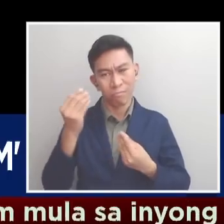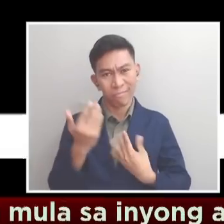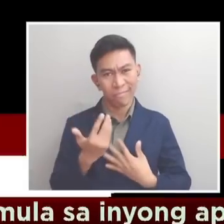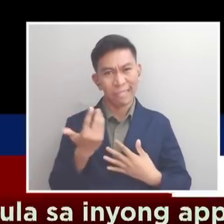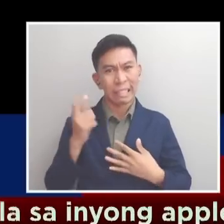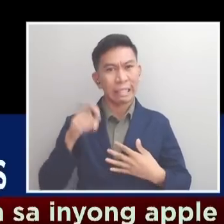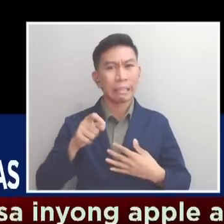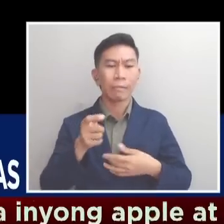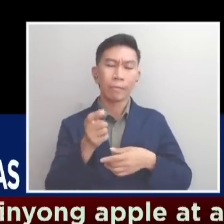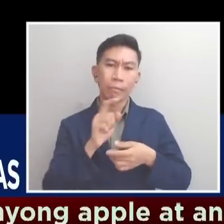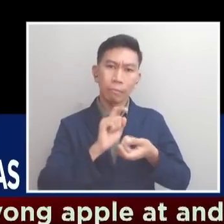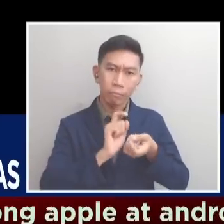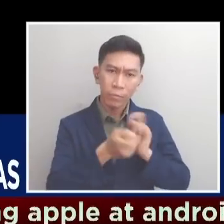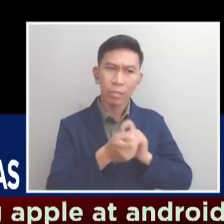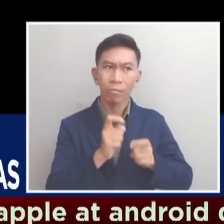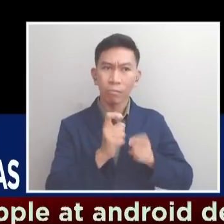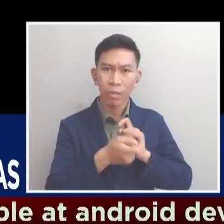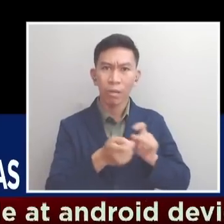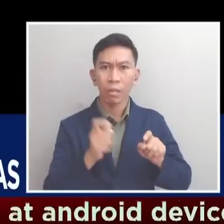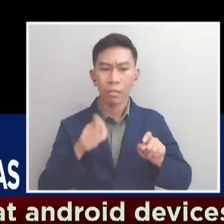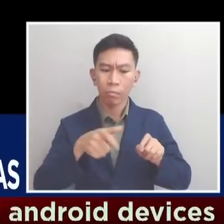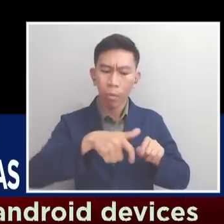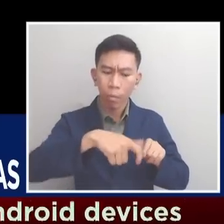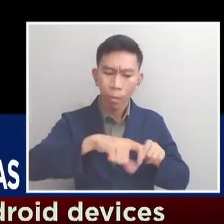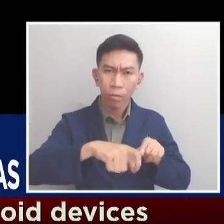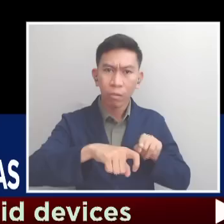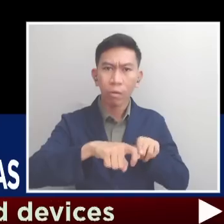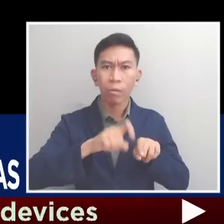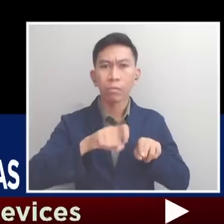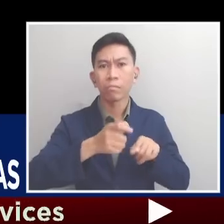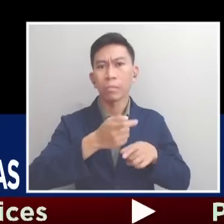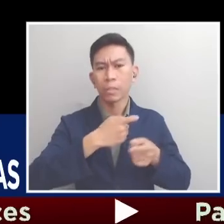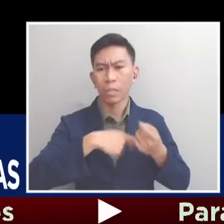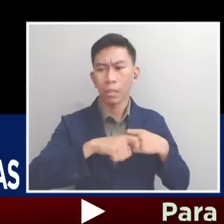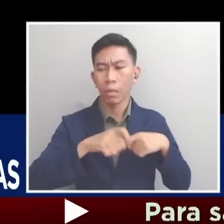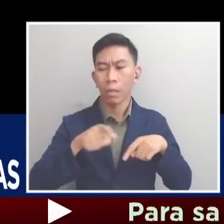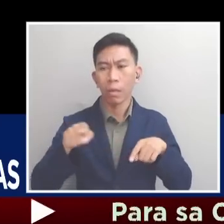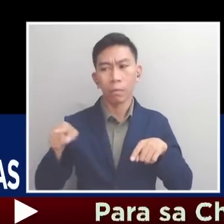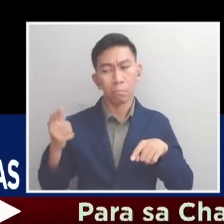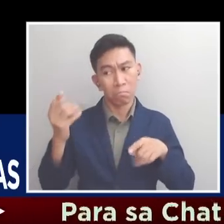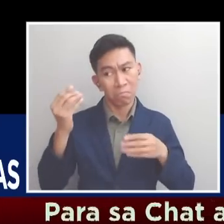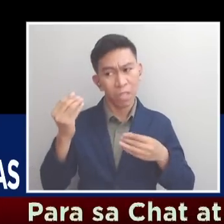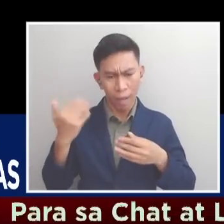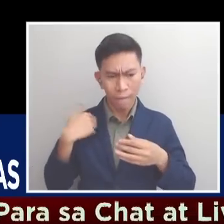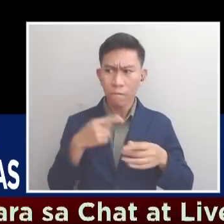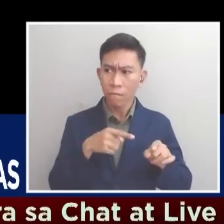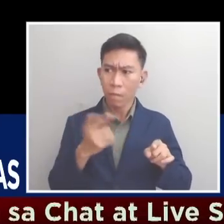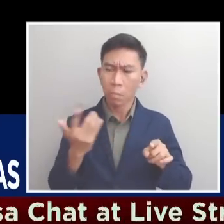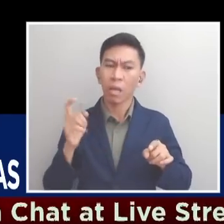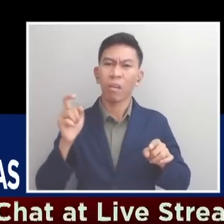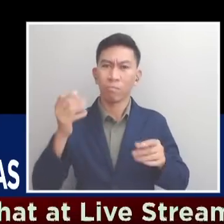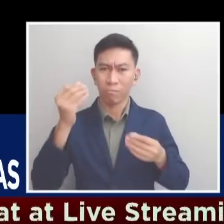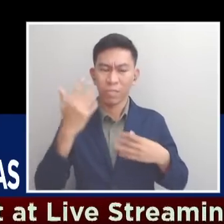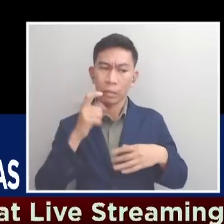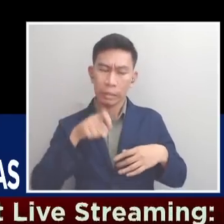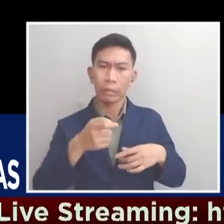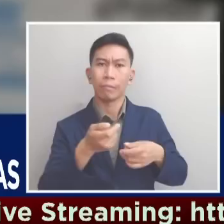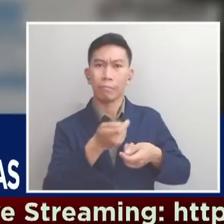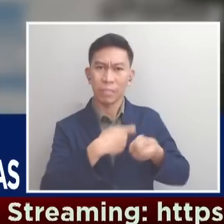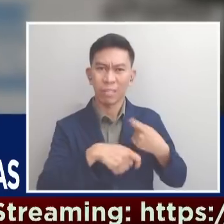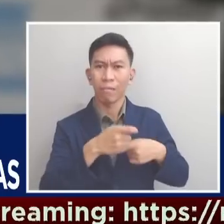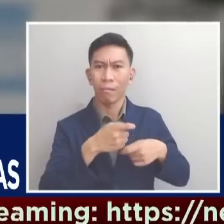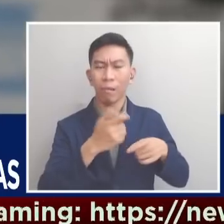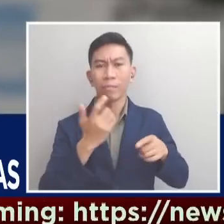yung regulator. May regulator naman yan, nakako. Kailangan po nating palitan yung regulator. Ayun, dumagdag na naman ang babayaran